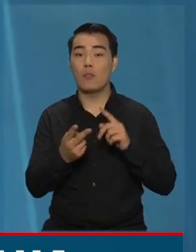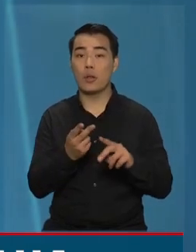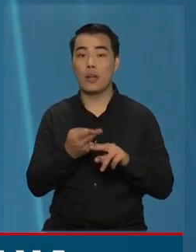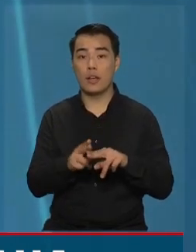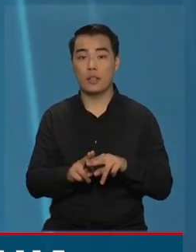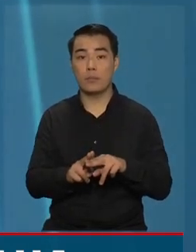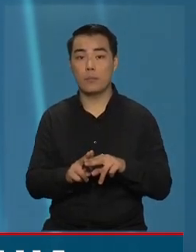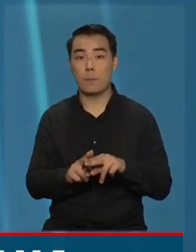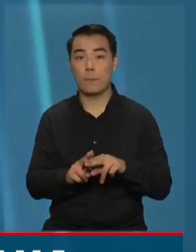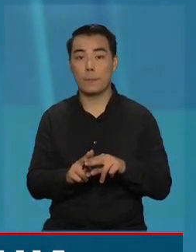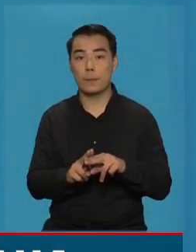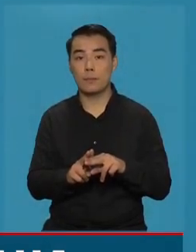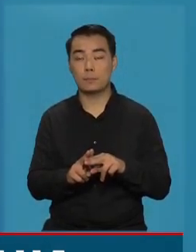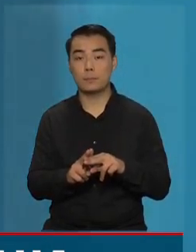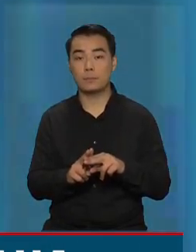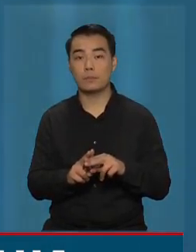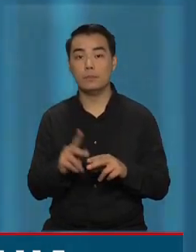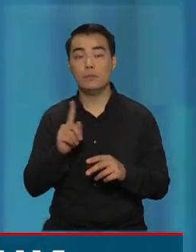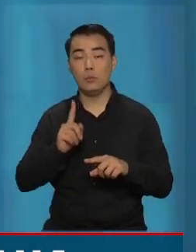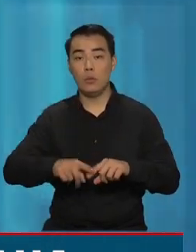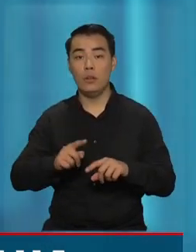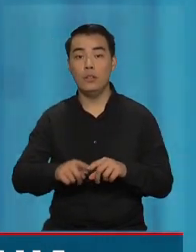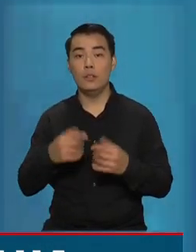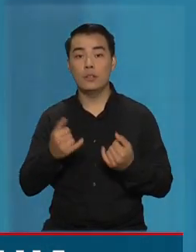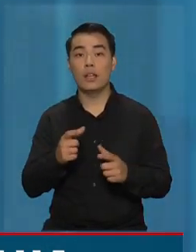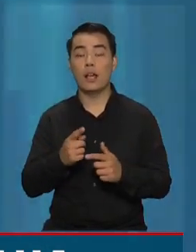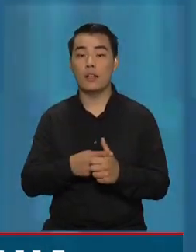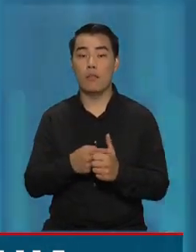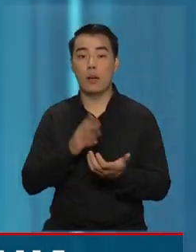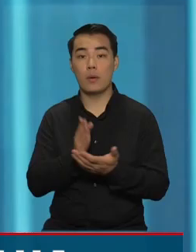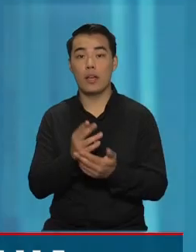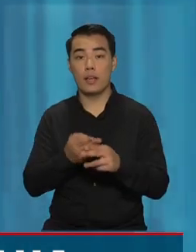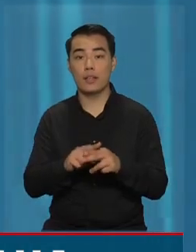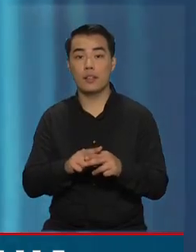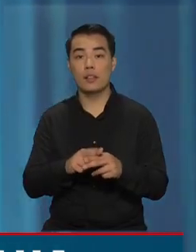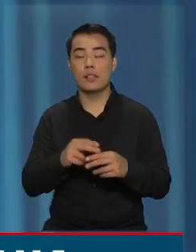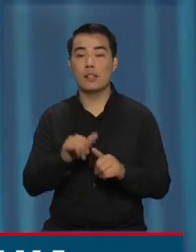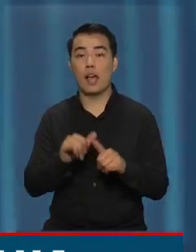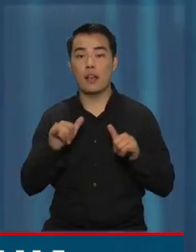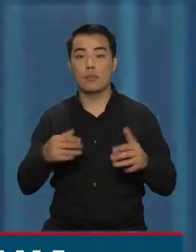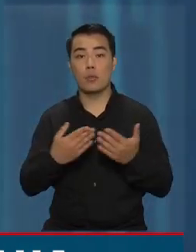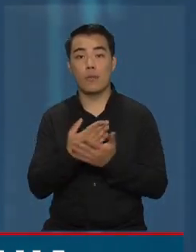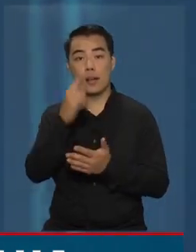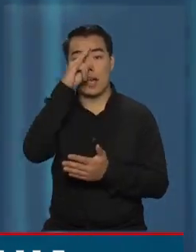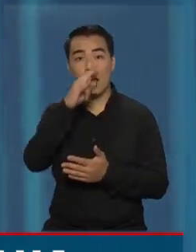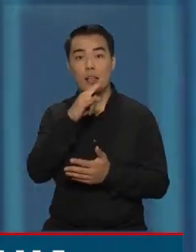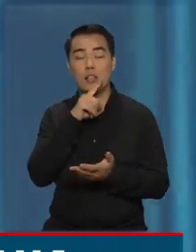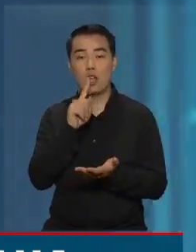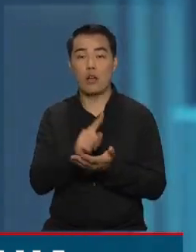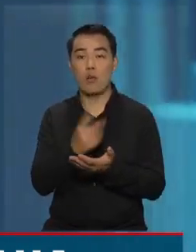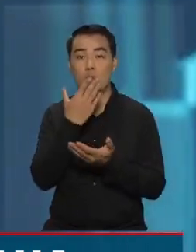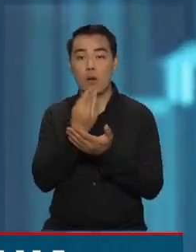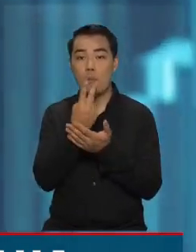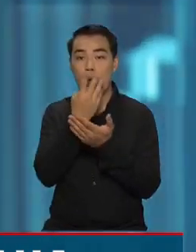это все-таки, коль скоро мы называем эту эпоху нашего развития, новый Казахстан, должны быть свои